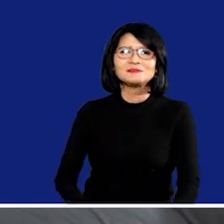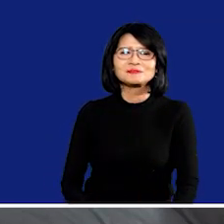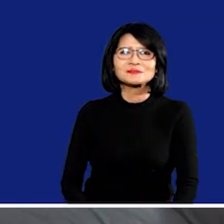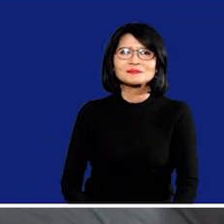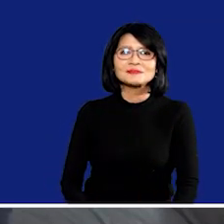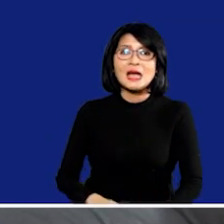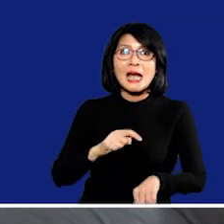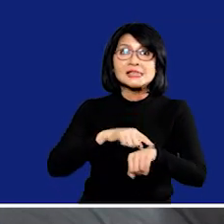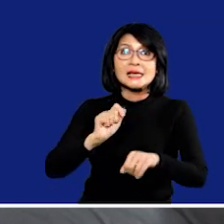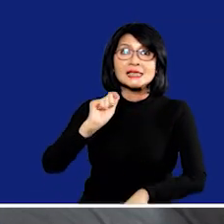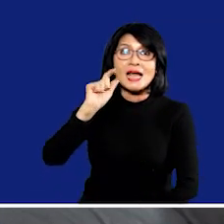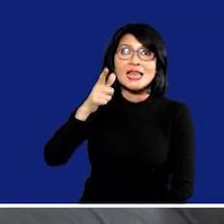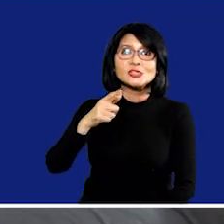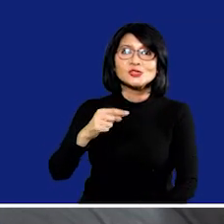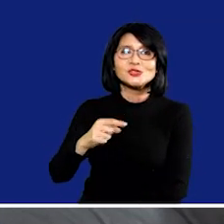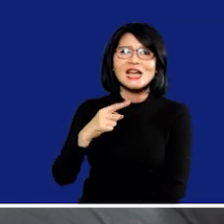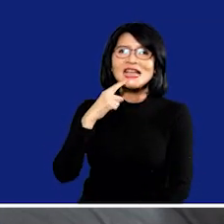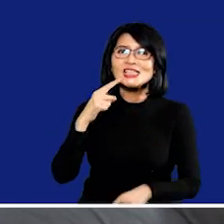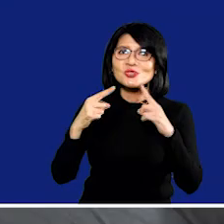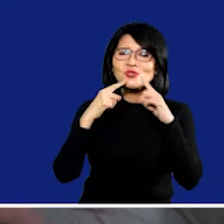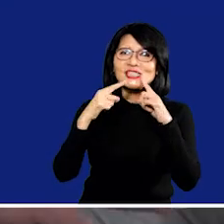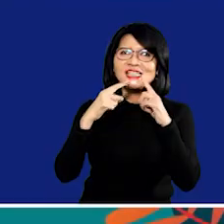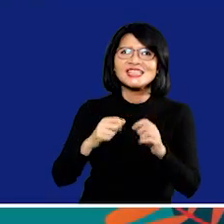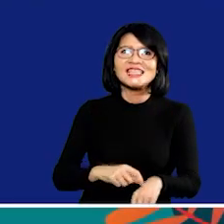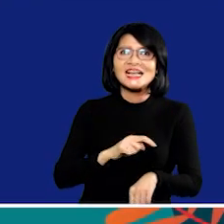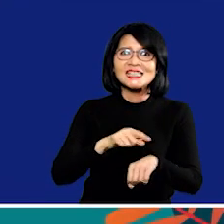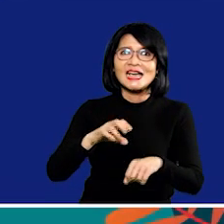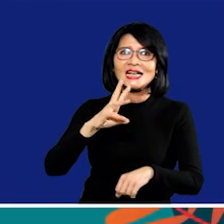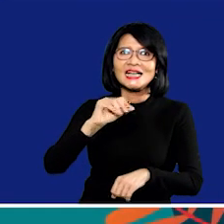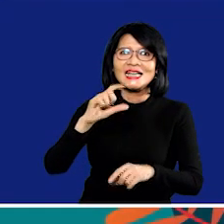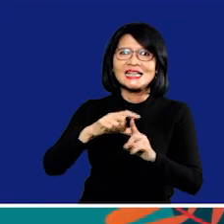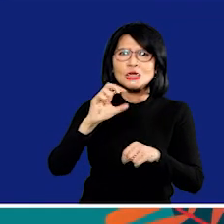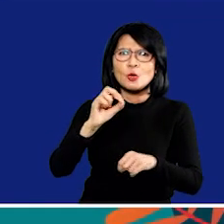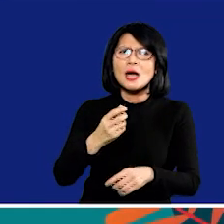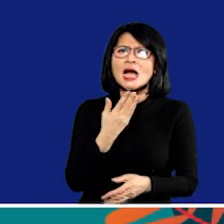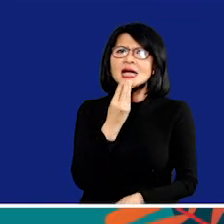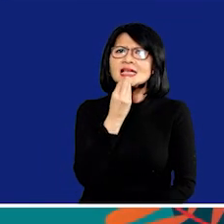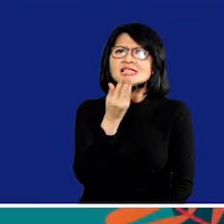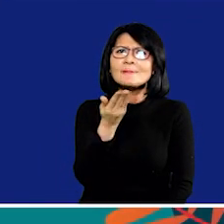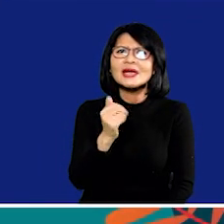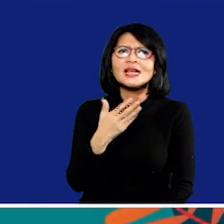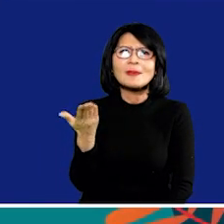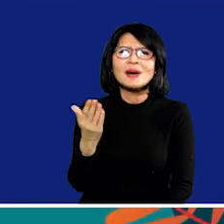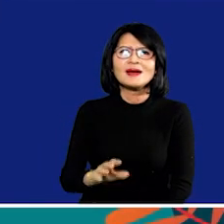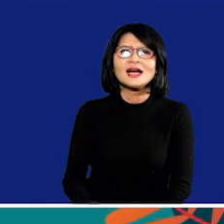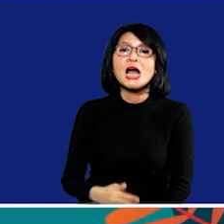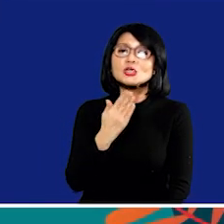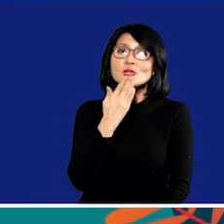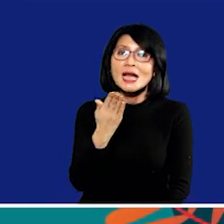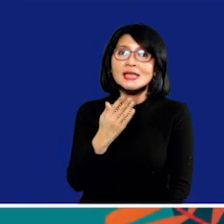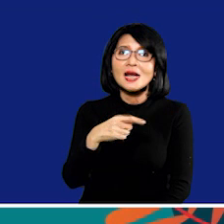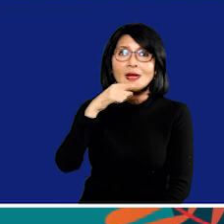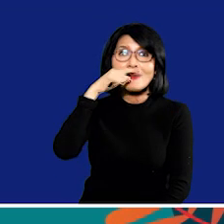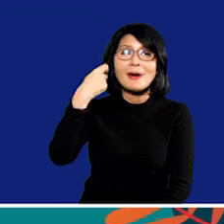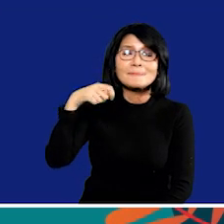terpilih. Dan sekarang kita akan melanjutkan kembali diskusi dengan adik-adik kita ini. Sekarang ke Rido. Rido, ada yang ingin disampaikan, ditanyakan langsung ke